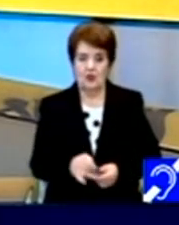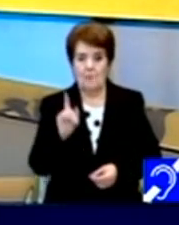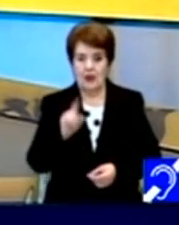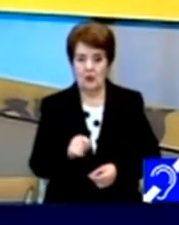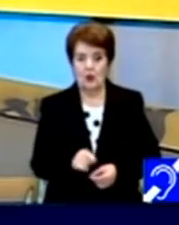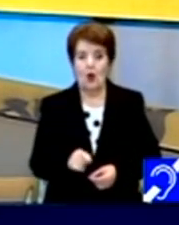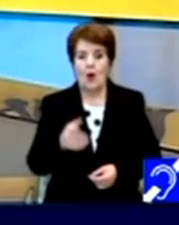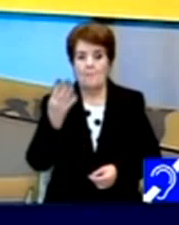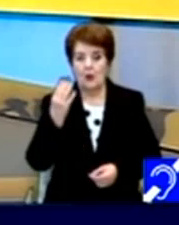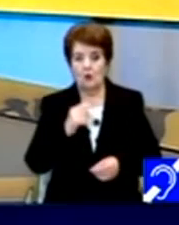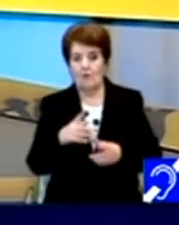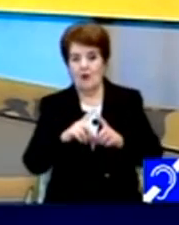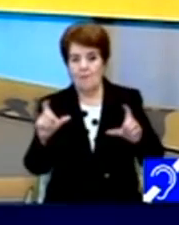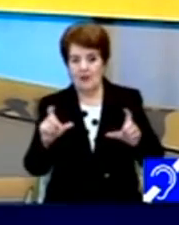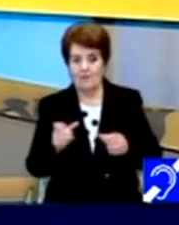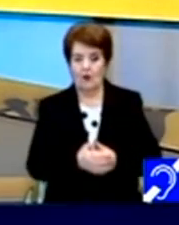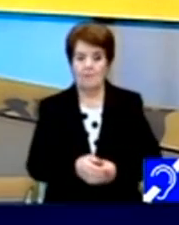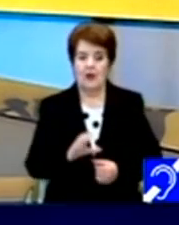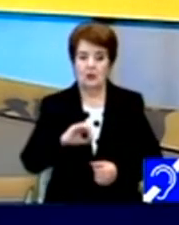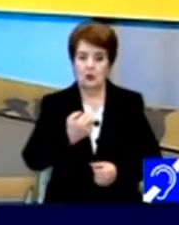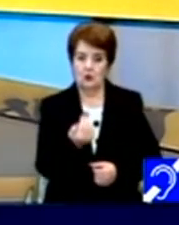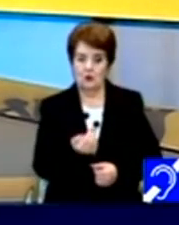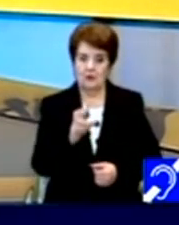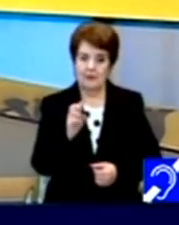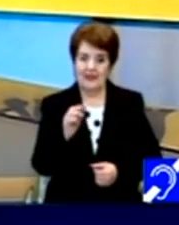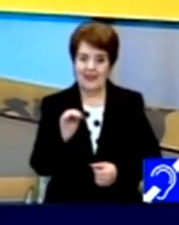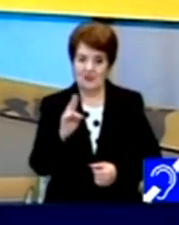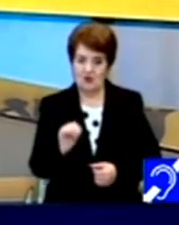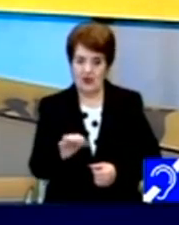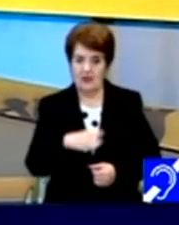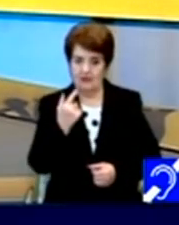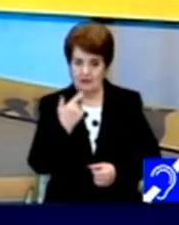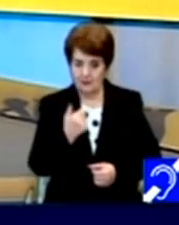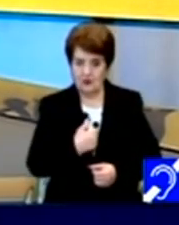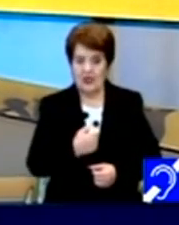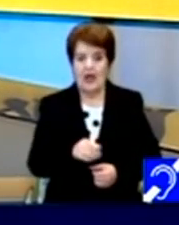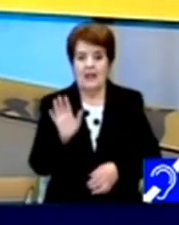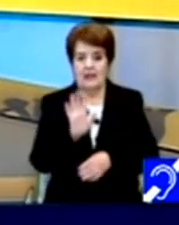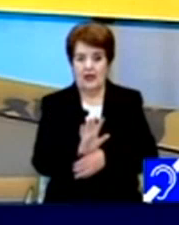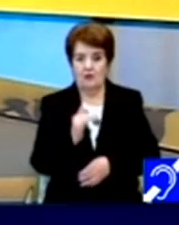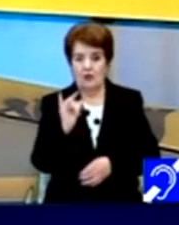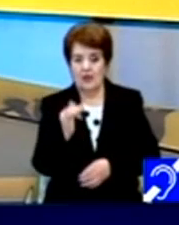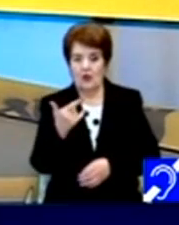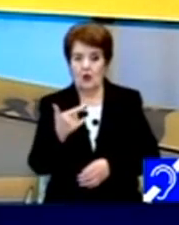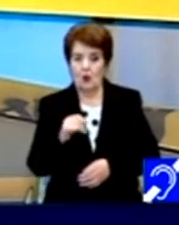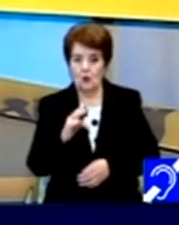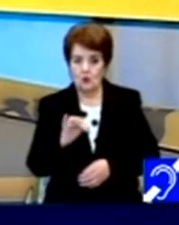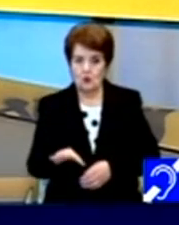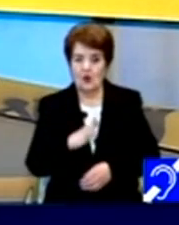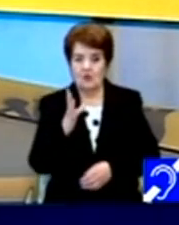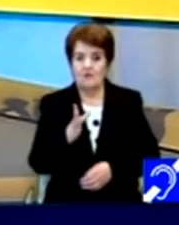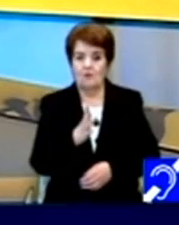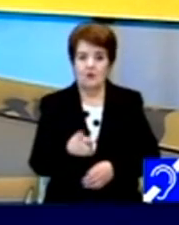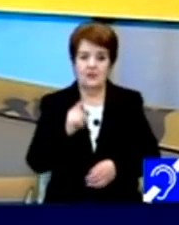Moldova. Anunțul a fost făcut de deputatul socialist Vlad Batrâncea. Decretul de desemnare a lui Igor Grosu la funcția de premier a și